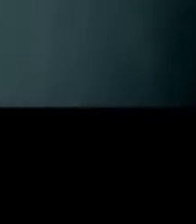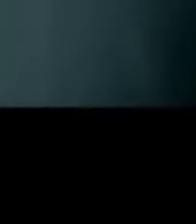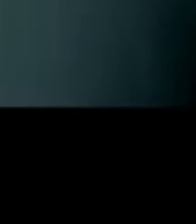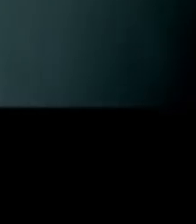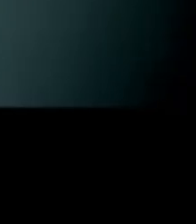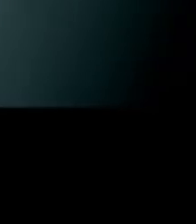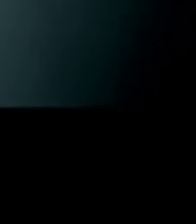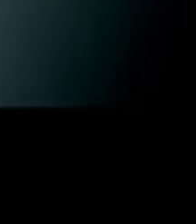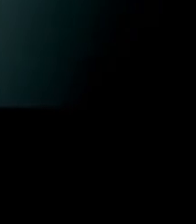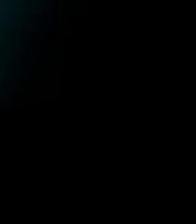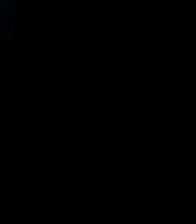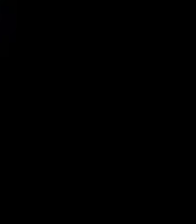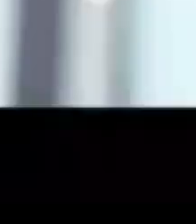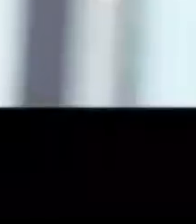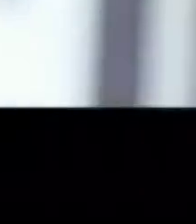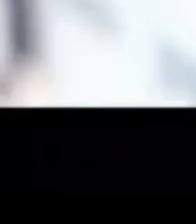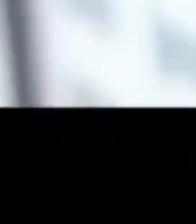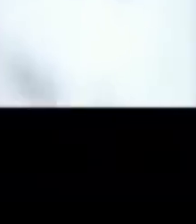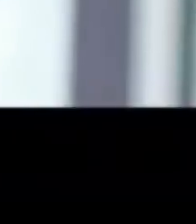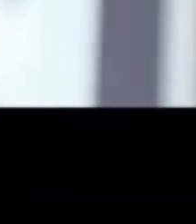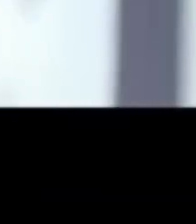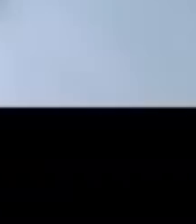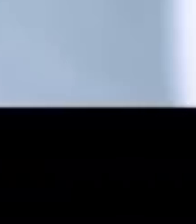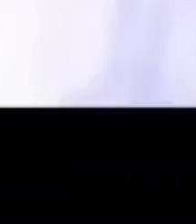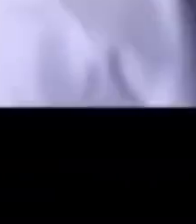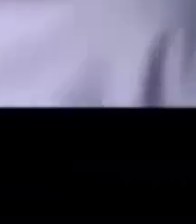แล้วพี่ช่วยกดไลค์ให้น้องได้มีคลิปลงกลุ่มไง